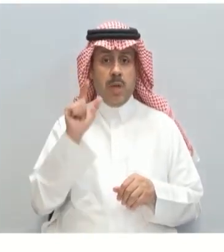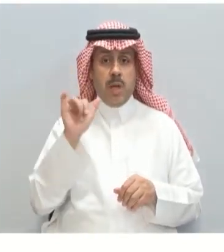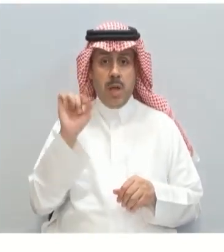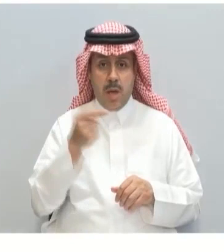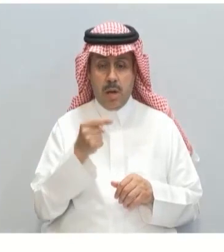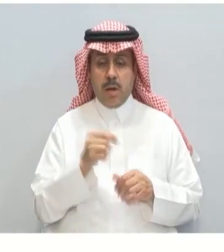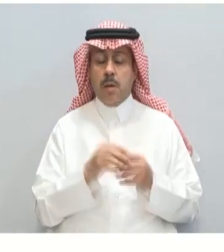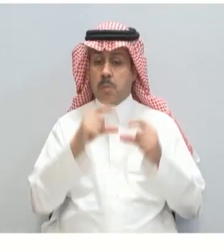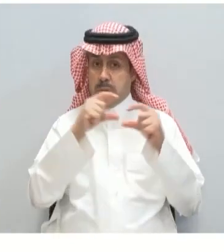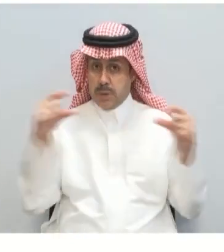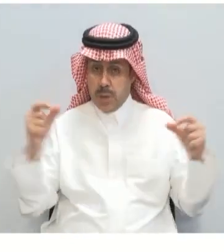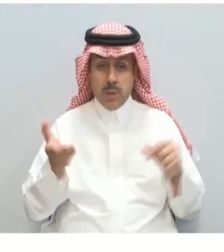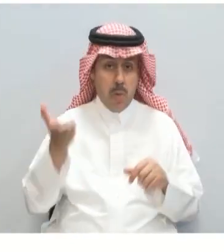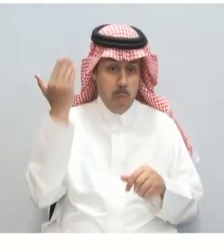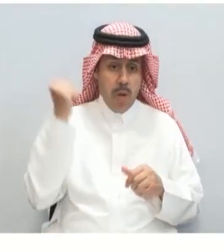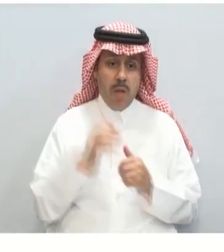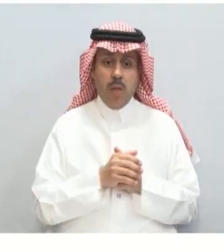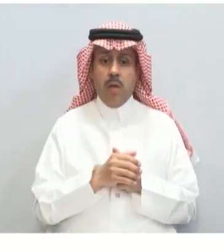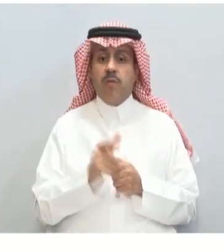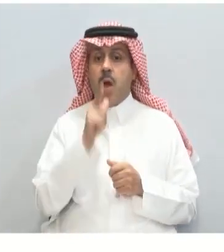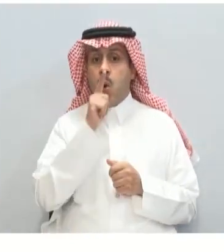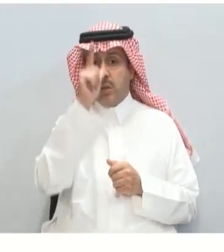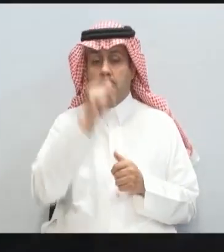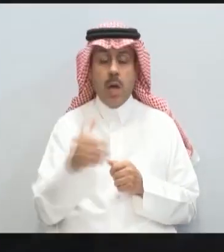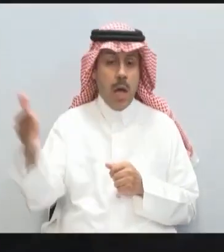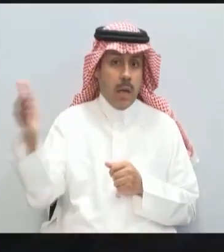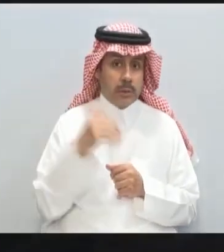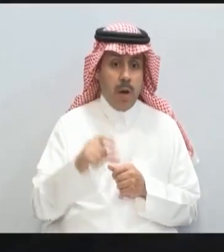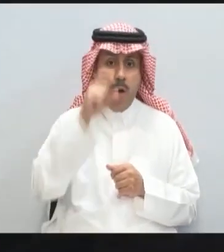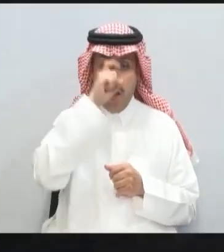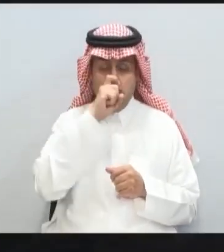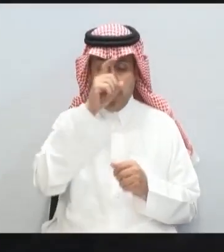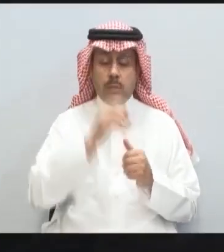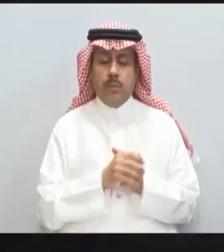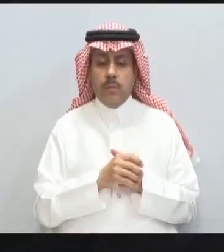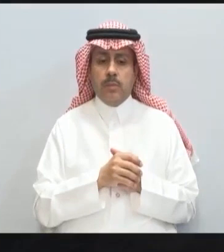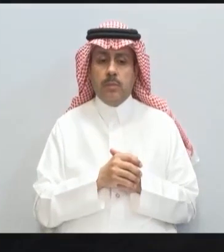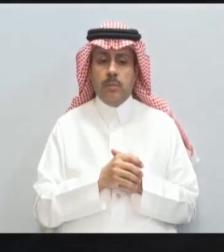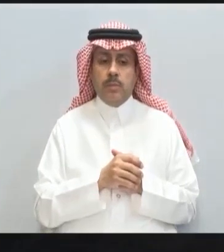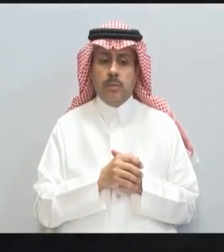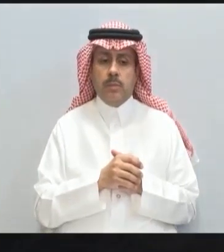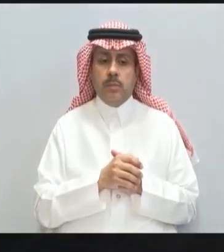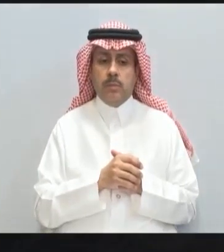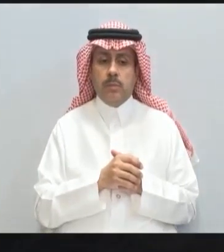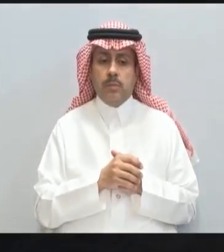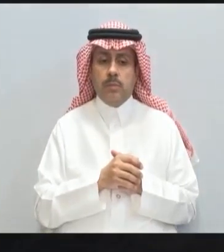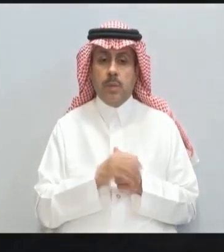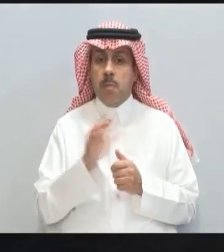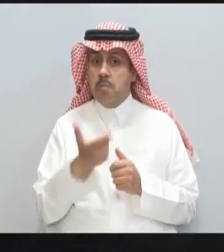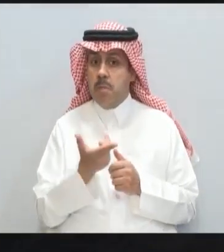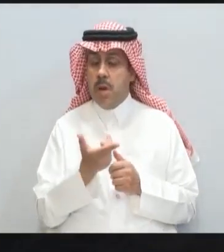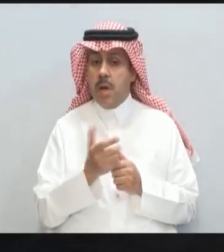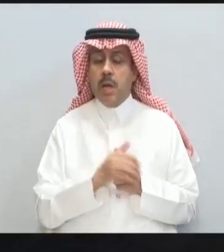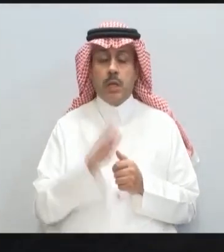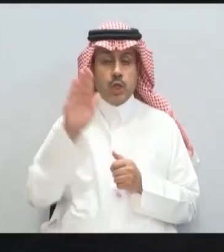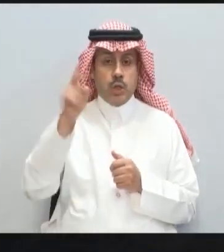الماضي في قوله تعالى اتى امر الله مع ان الساعه لم تاتي بعد فما الحكمه او ما